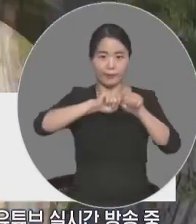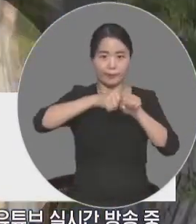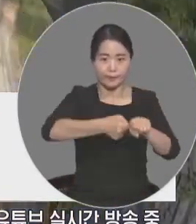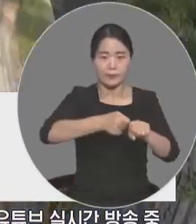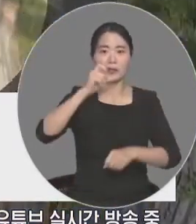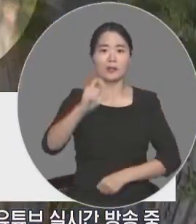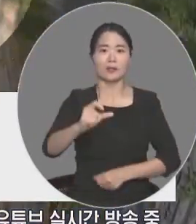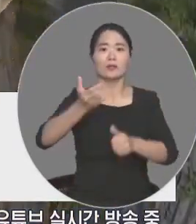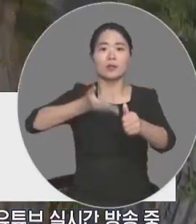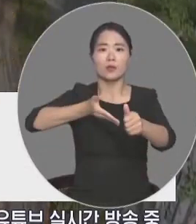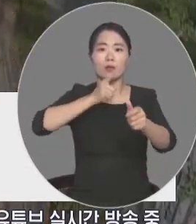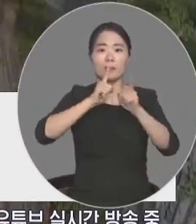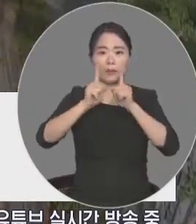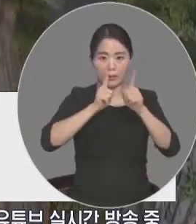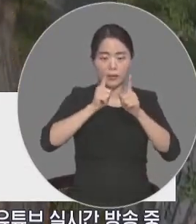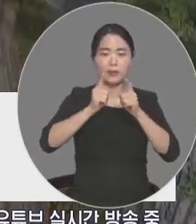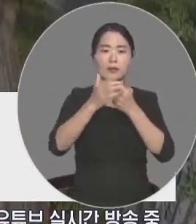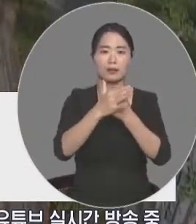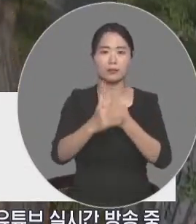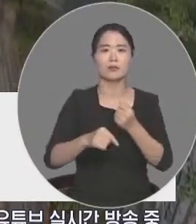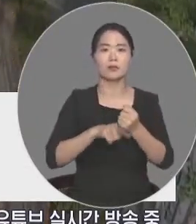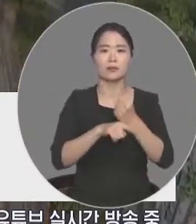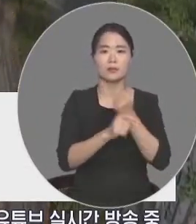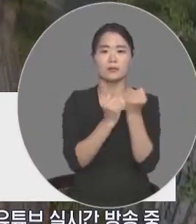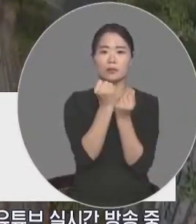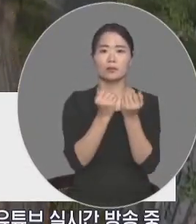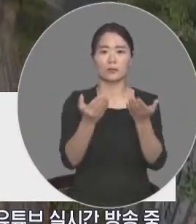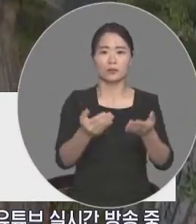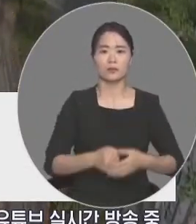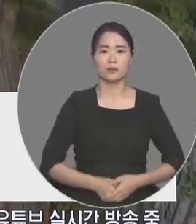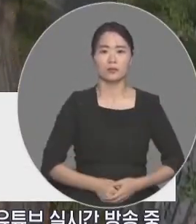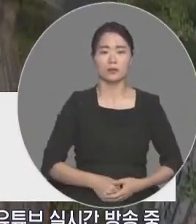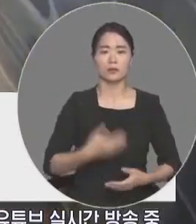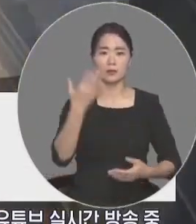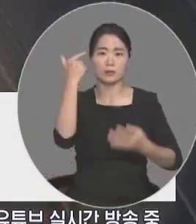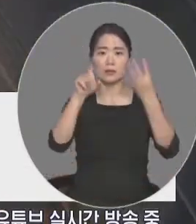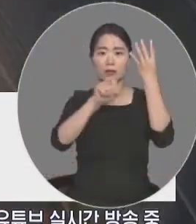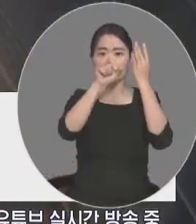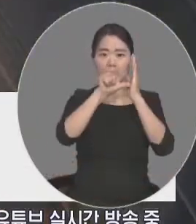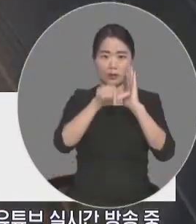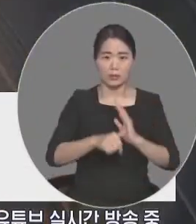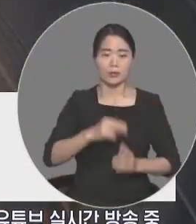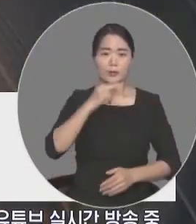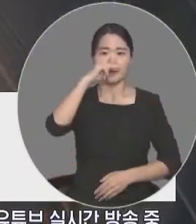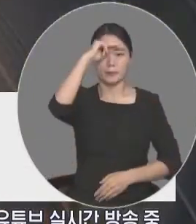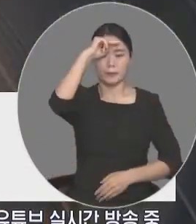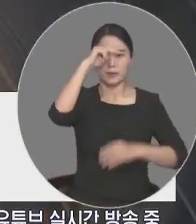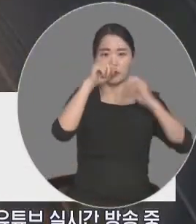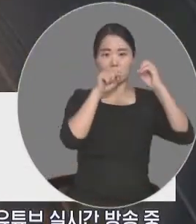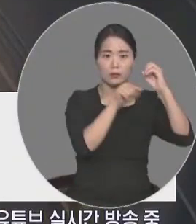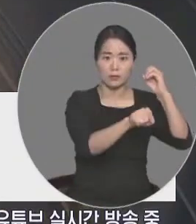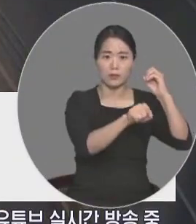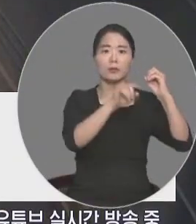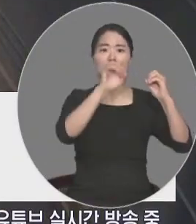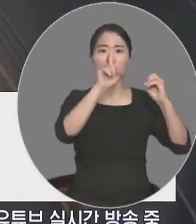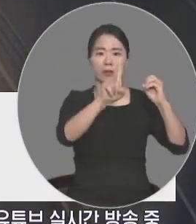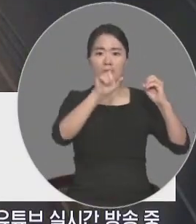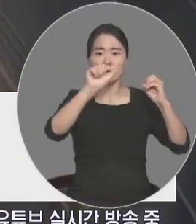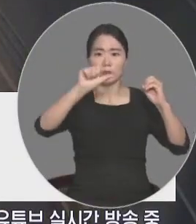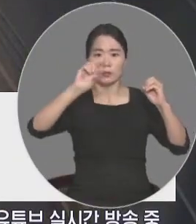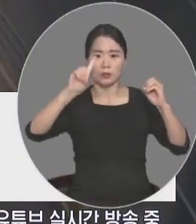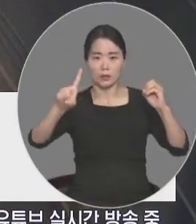있다며 이같이 구형했습니다. 김 씨는 지난 4월 혈중 알코올 농도 0.151%의 만취